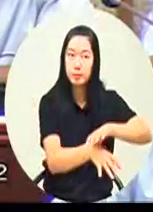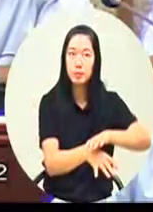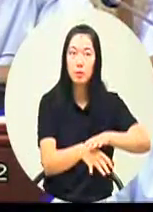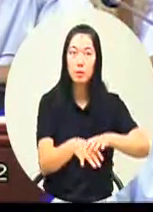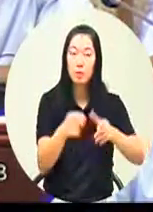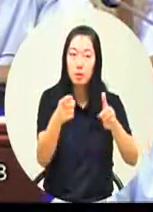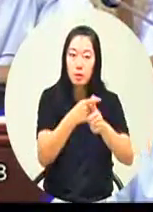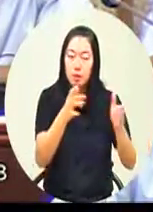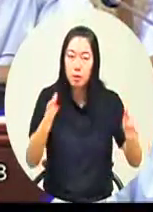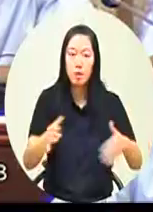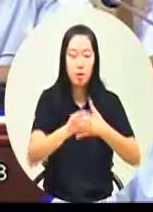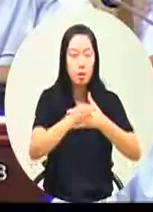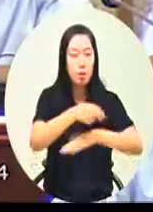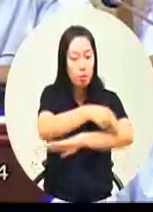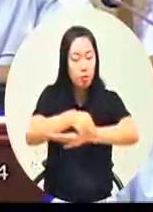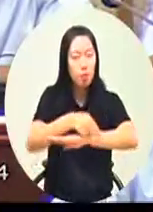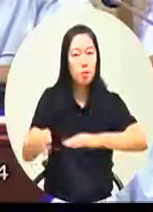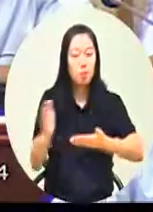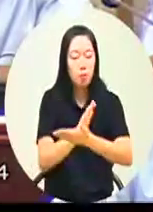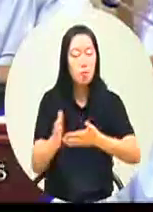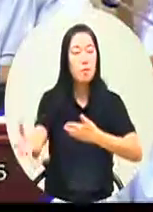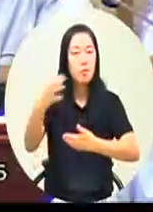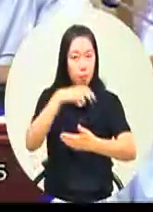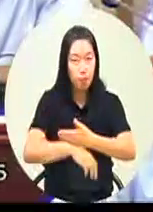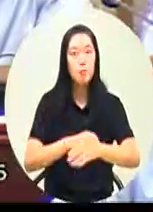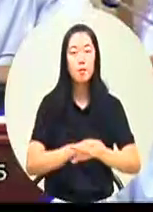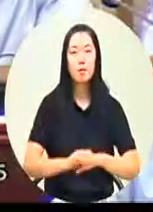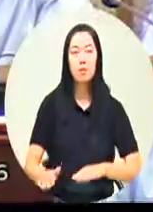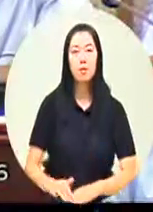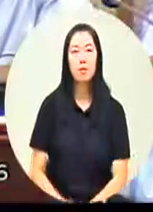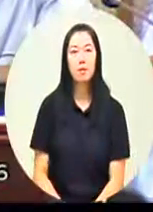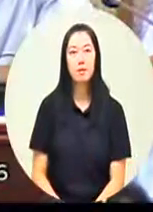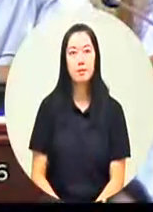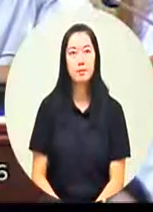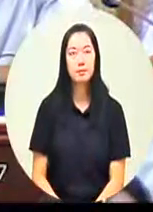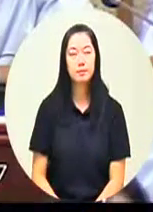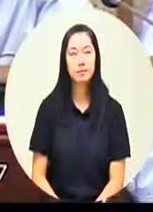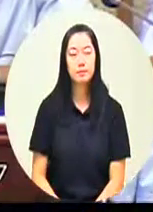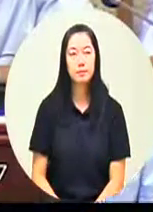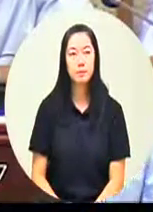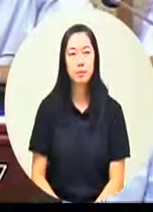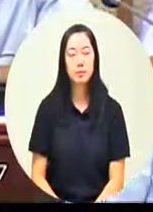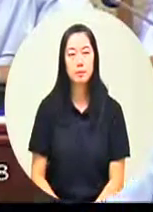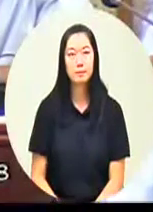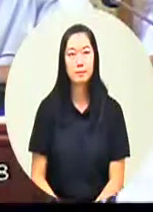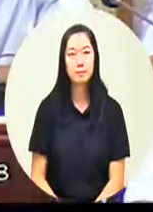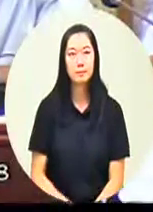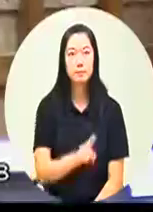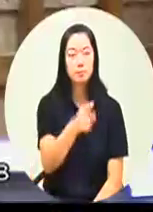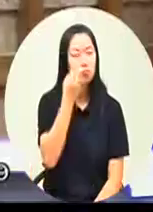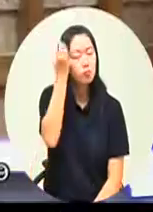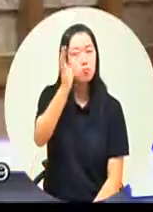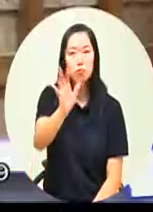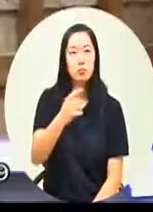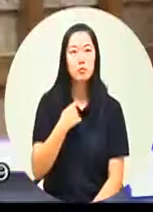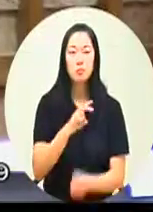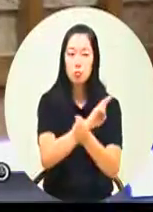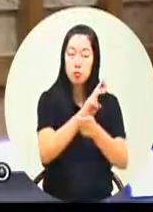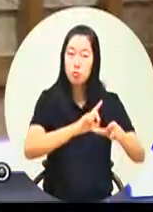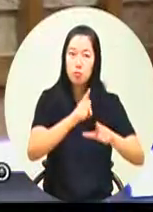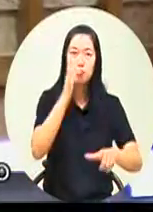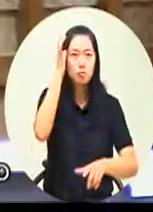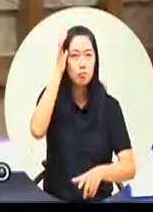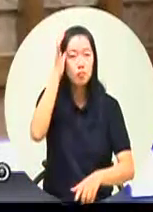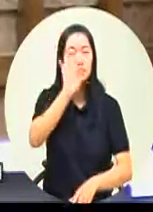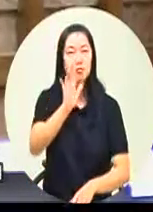期规划的评估里面来？ 好，请局长好，请坐，请唔通袂记哩临门人的期待啊，甲